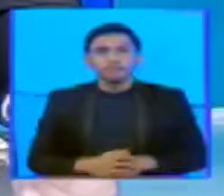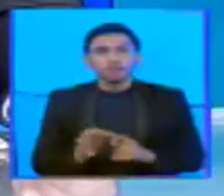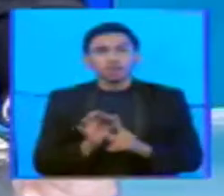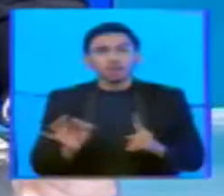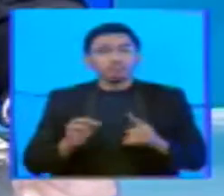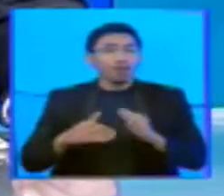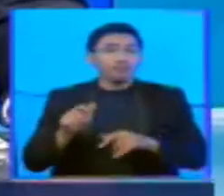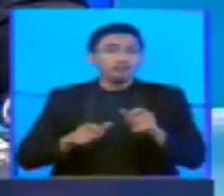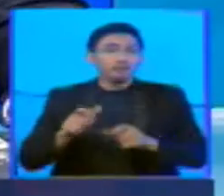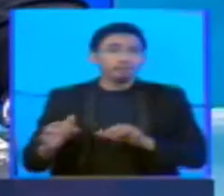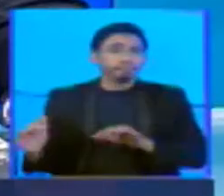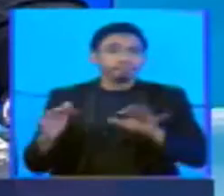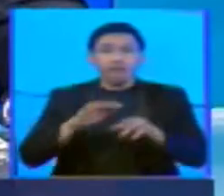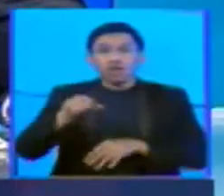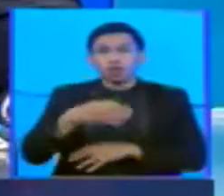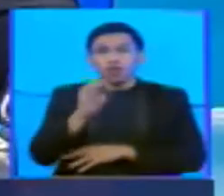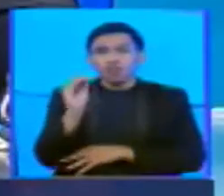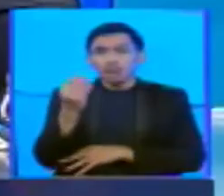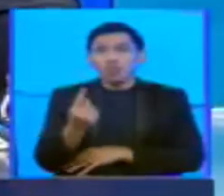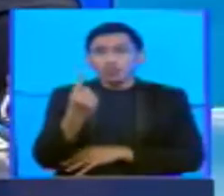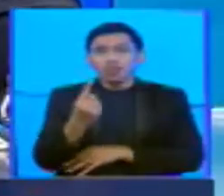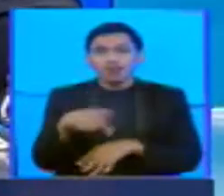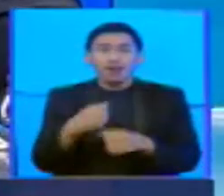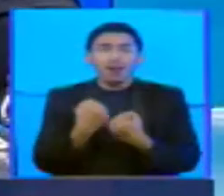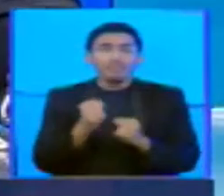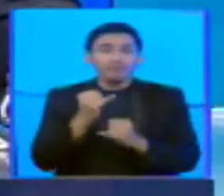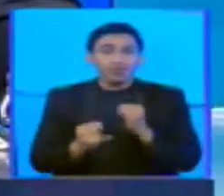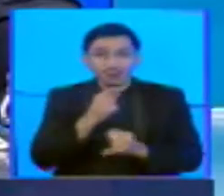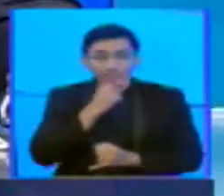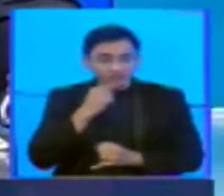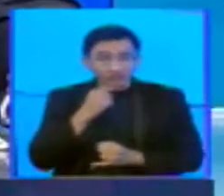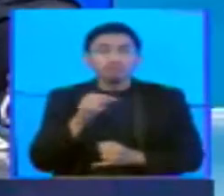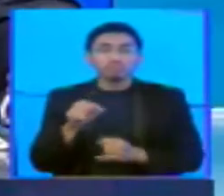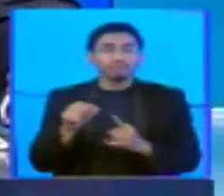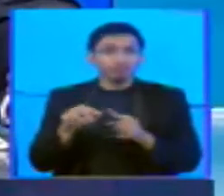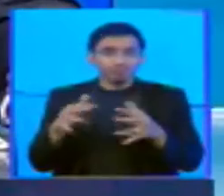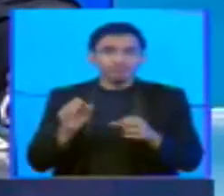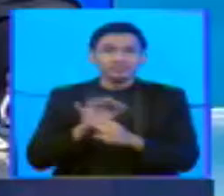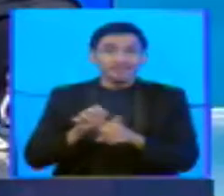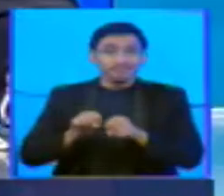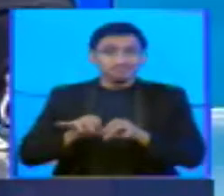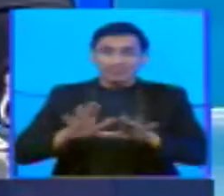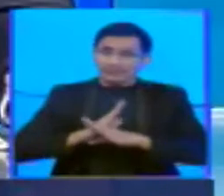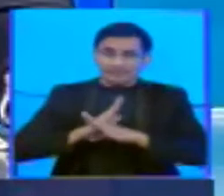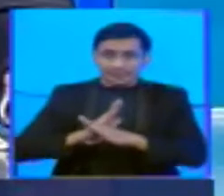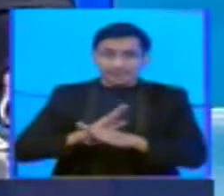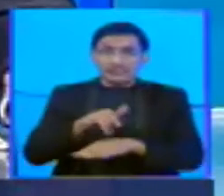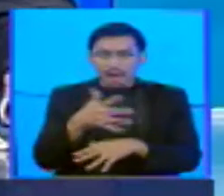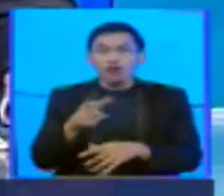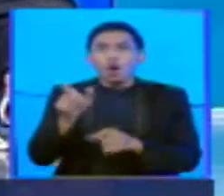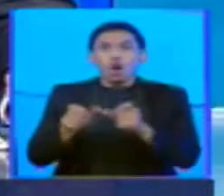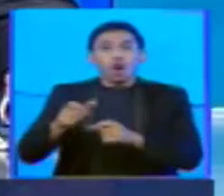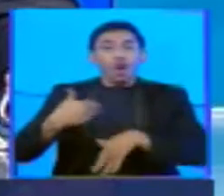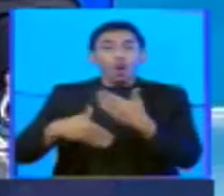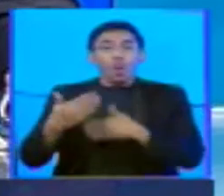Hai ribuan pengunjung memadati kawasan Ancol Jakarta Utara pada libur akhir pekan dan untuk mencegah penyebaran ko fitnah intim dari Cluster